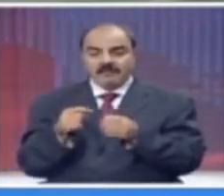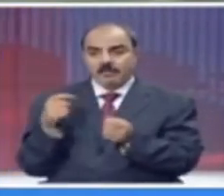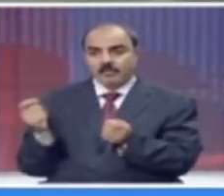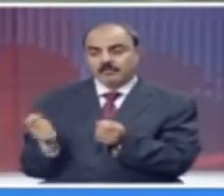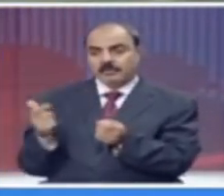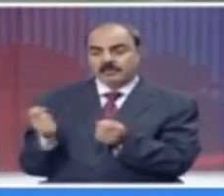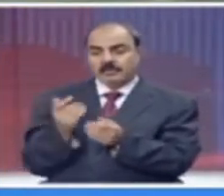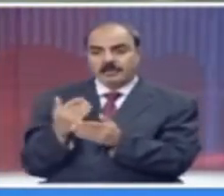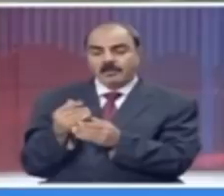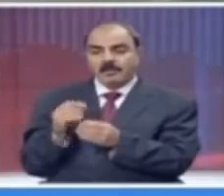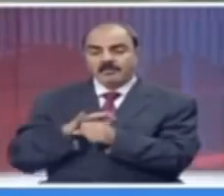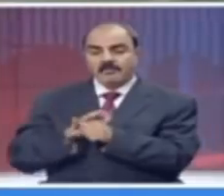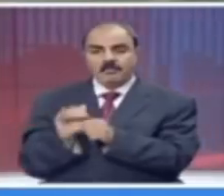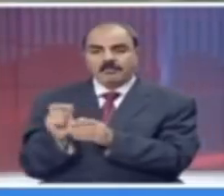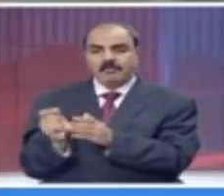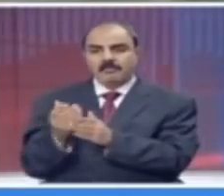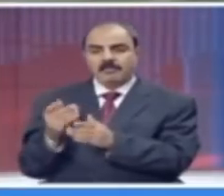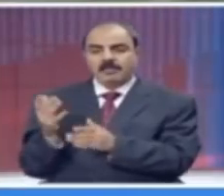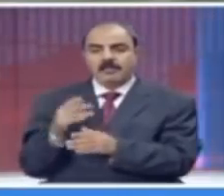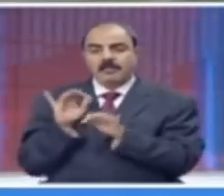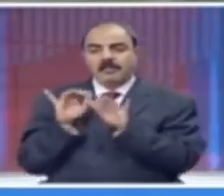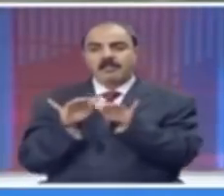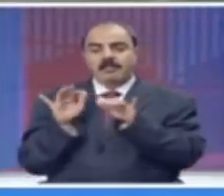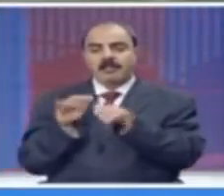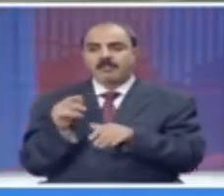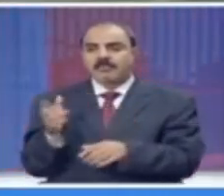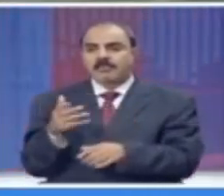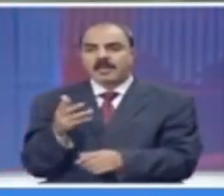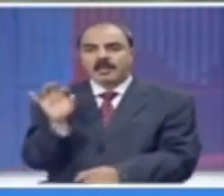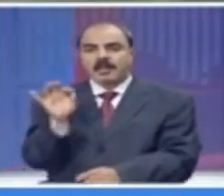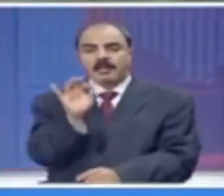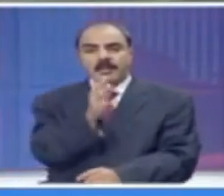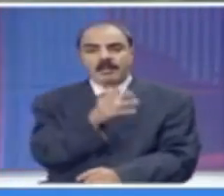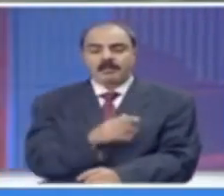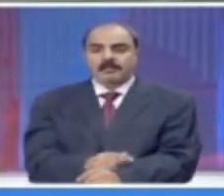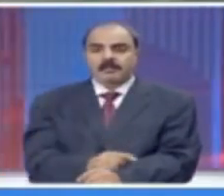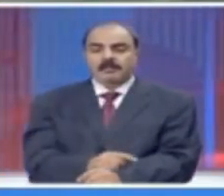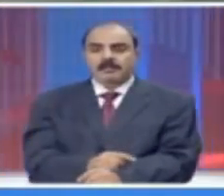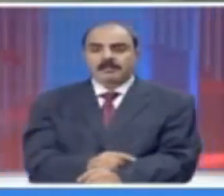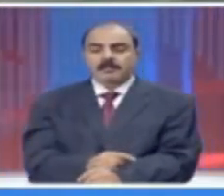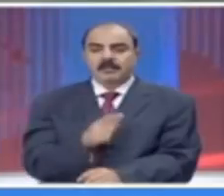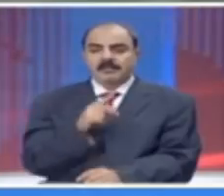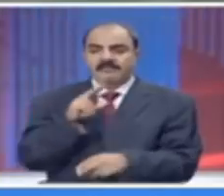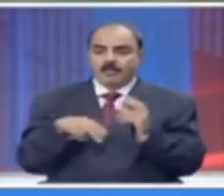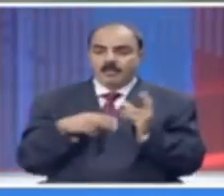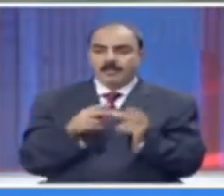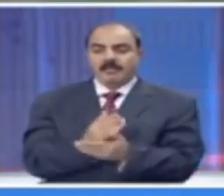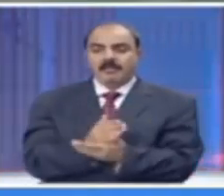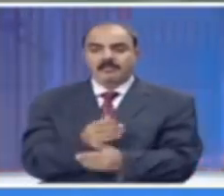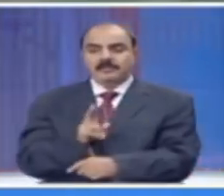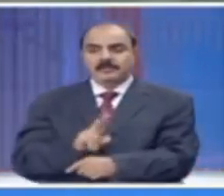التصويت المبكر في مراكز الاقتراع بأن من يصوتون في هذه الولايات من اللاتين في فلوريدا من